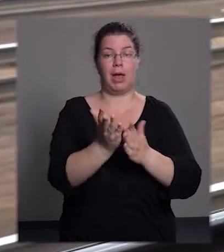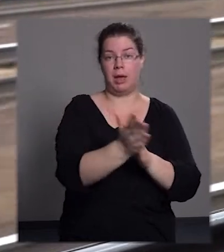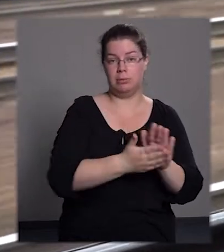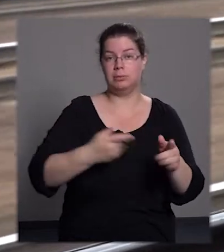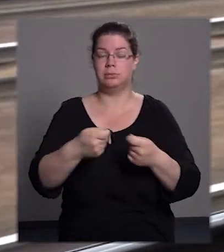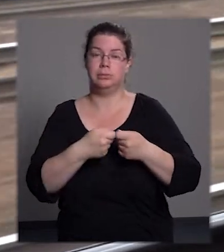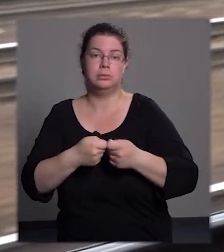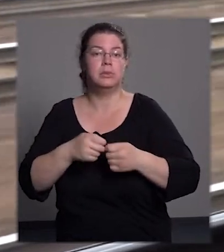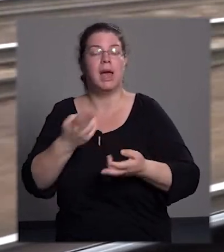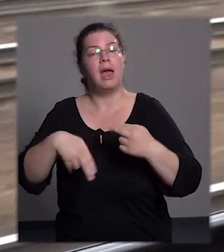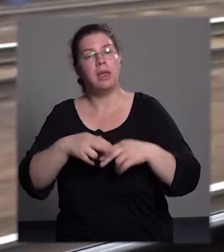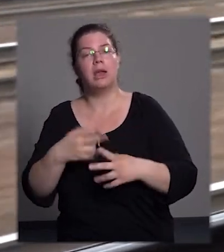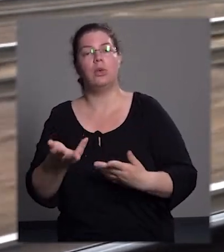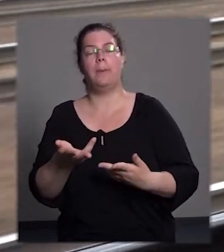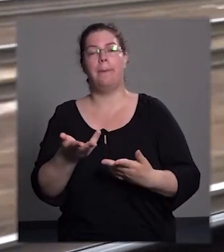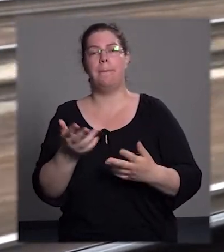egyre többen